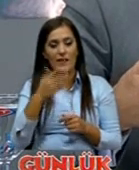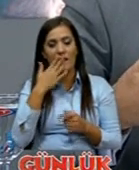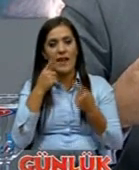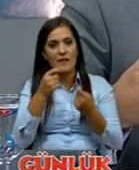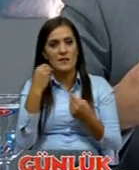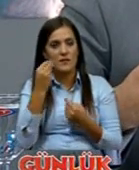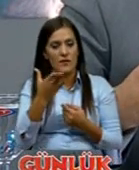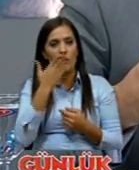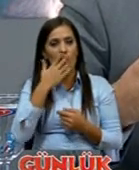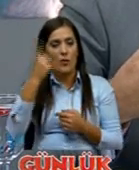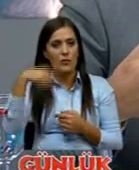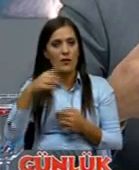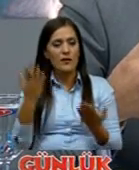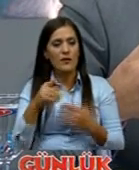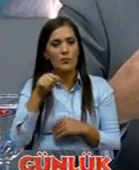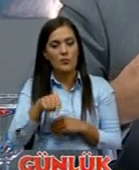dersi veren okullar ki bunlar